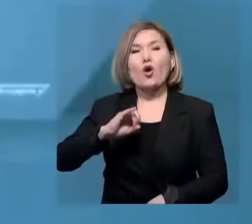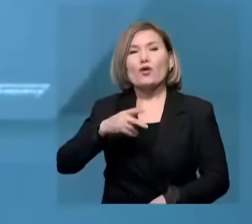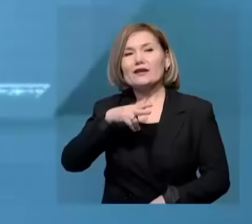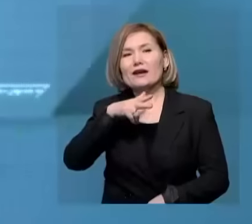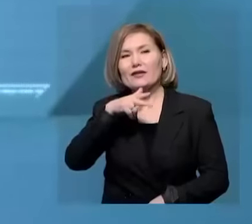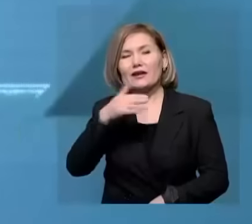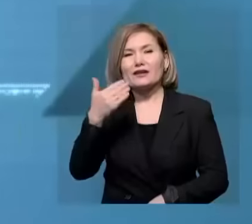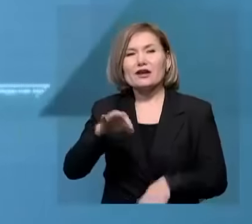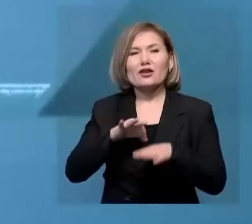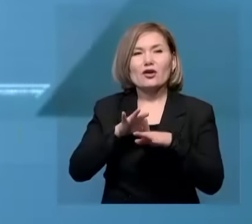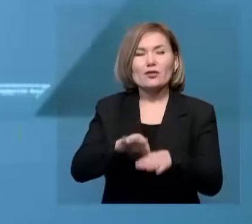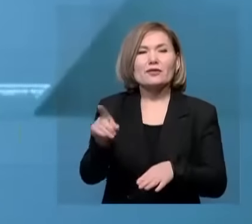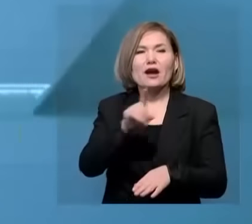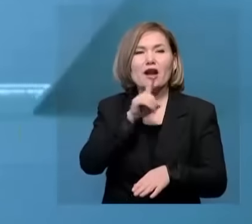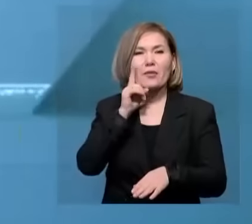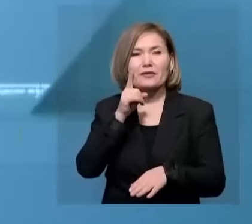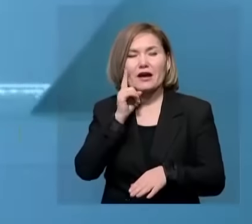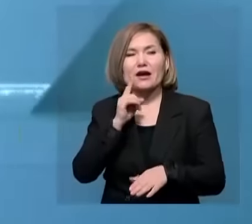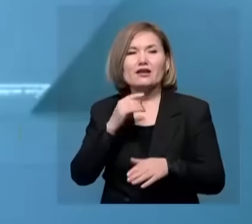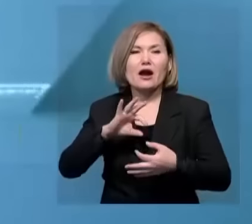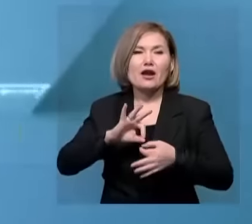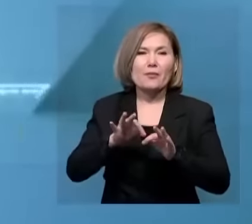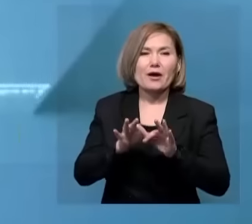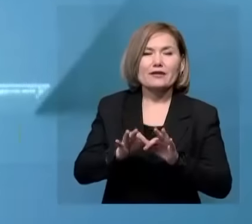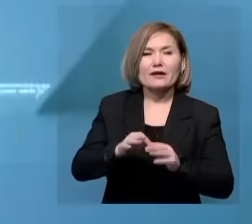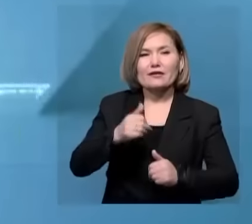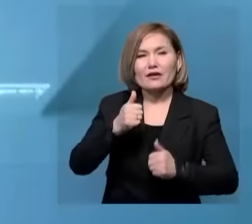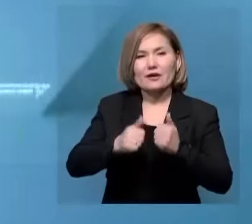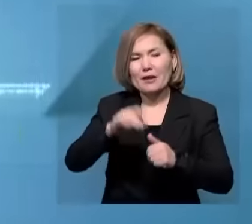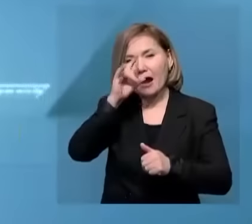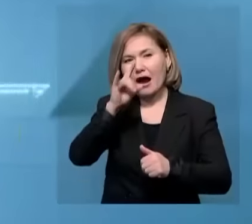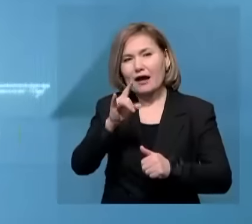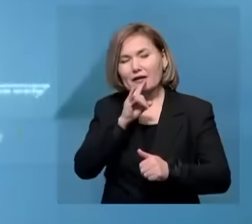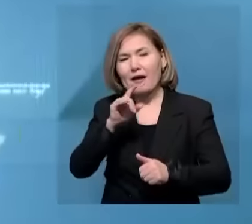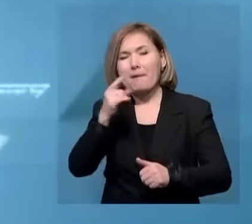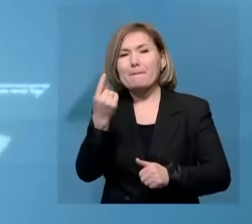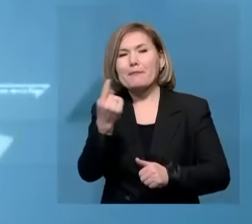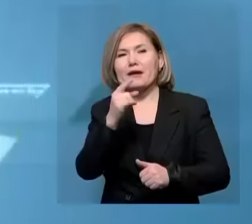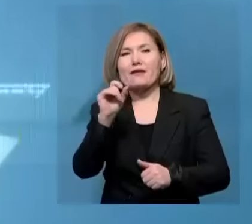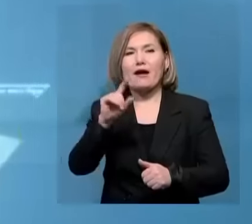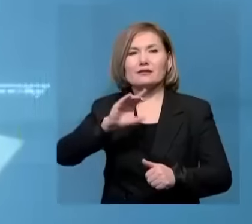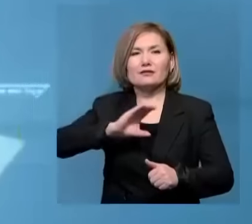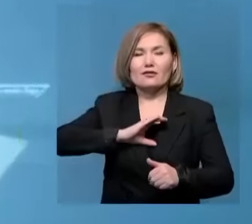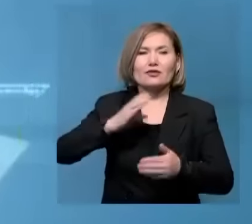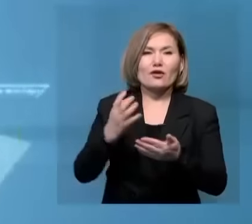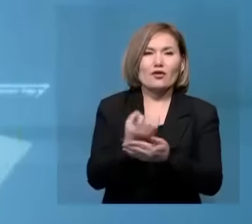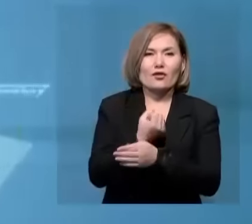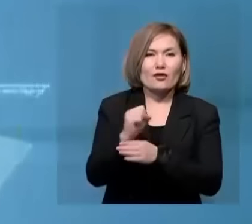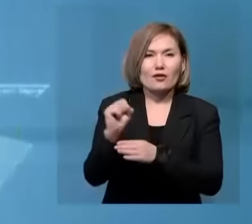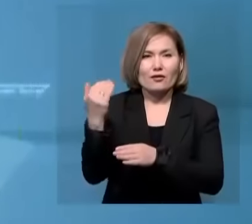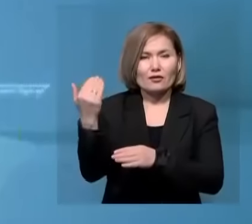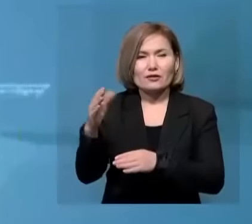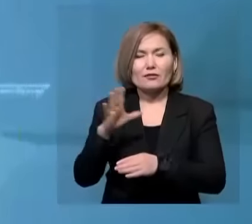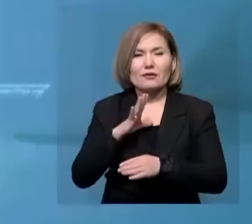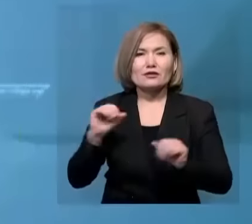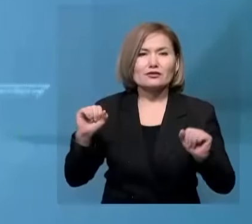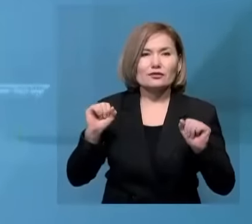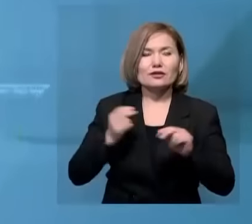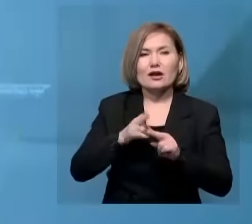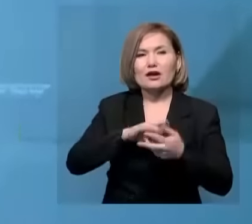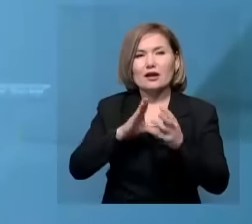Оңтүстік Кореяда өтіп жатқан жас өспірімдер арасындағы олимпиадада Қазақстан алғашқы алтынын олжалады. Тұғырдан шаңғы мен секіру